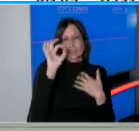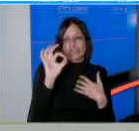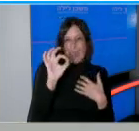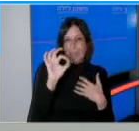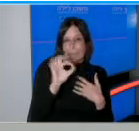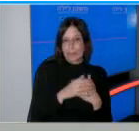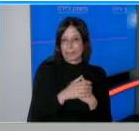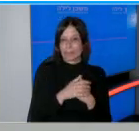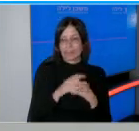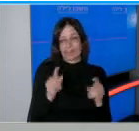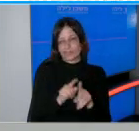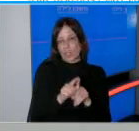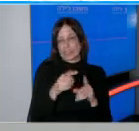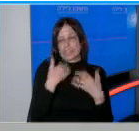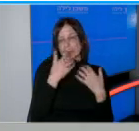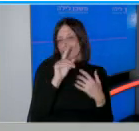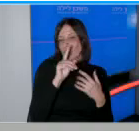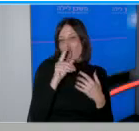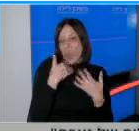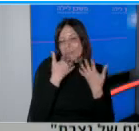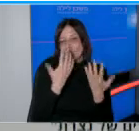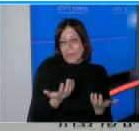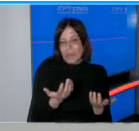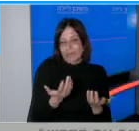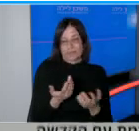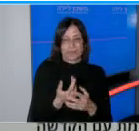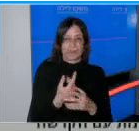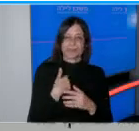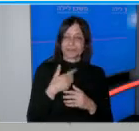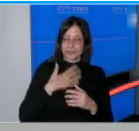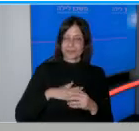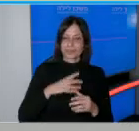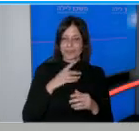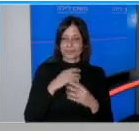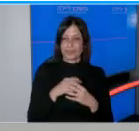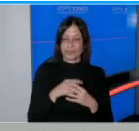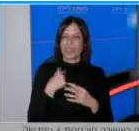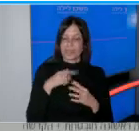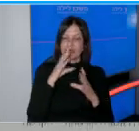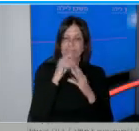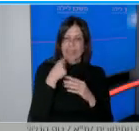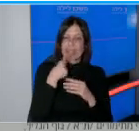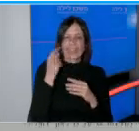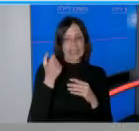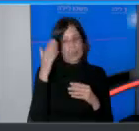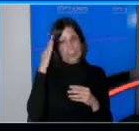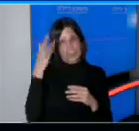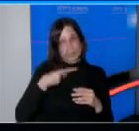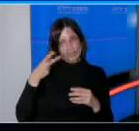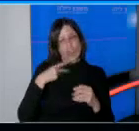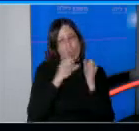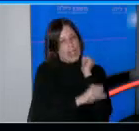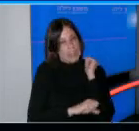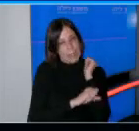שבעצם לא מסופר כמעט. אני אגיד לך משהו לגבי, אוקיי, אנחנו גם נגיד שאנחנו קצת מכירים, כי שנינו